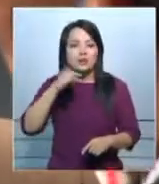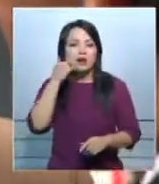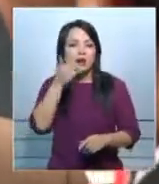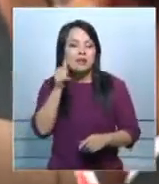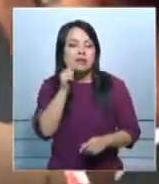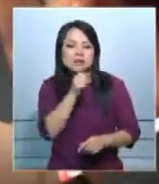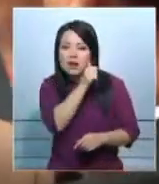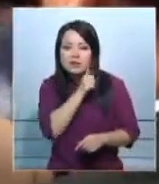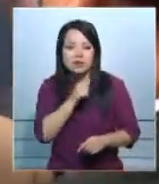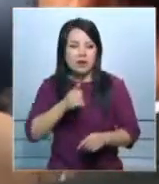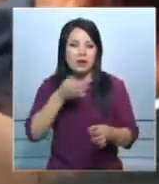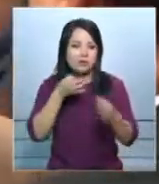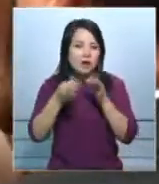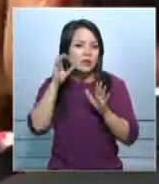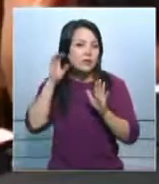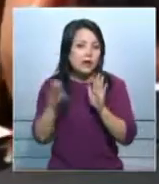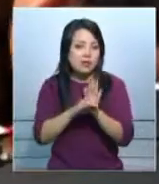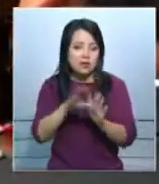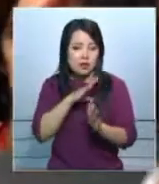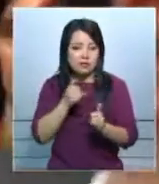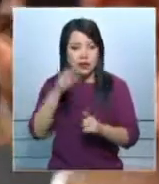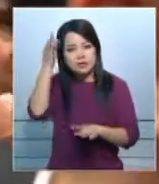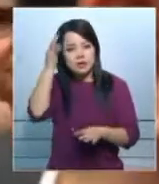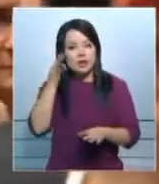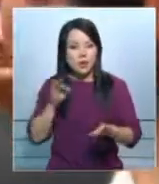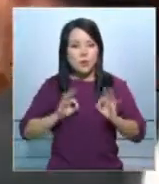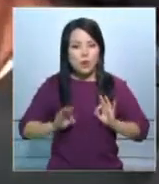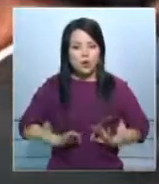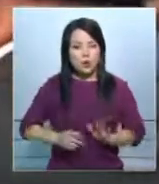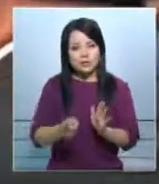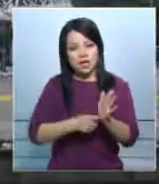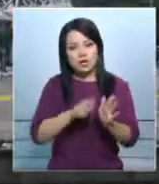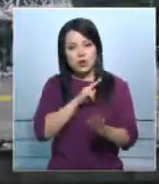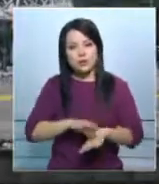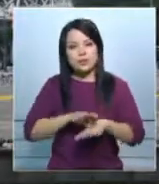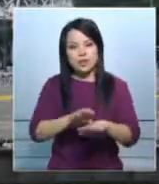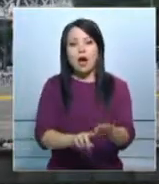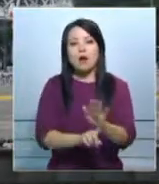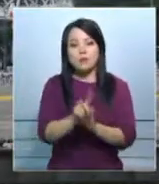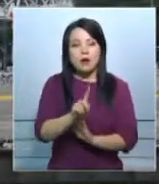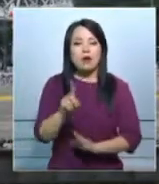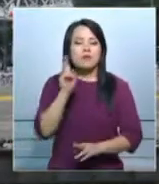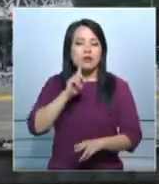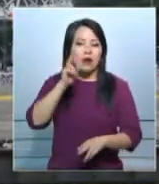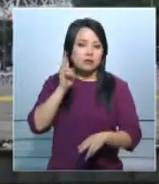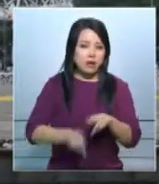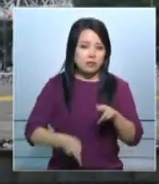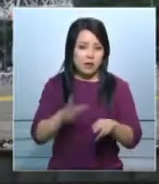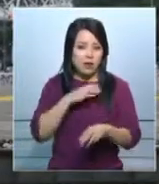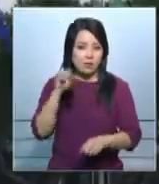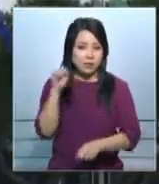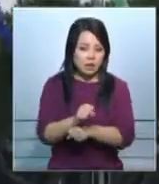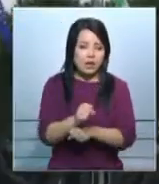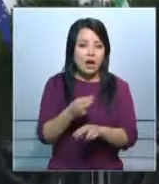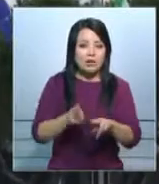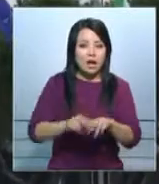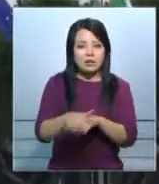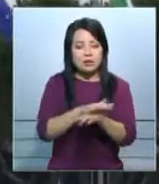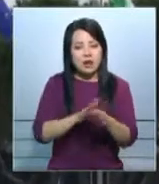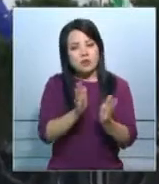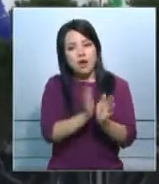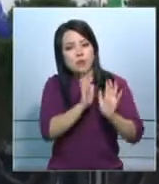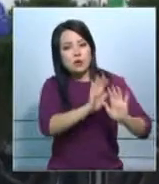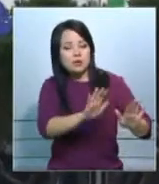жасаған. Германия прокуратурасы бұл іс бойынша тергеуде бастады, алайда көп ұзамай іс тоқтап қалды. Қалай болғанда да бұл лас әрекет